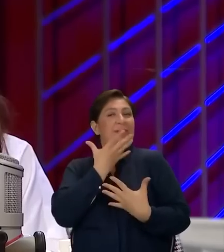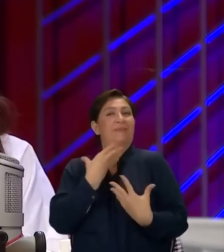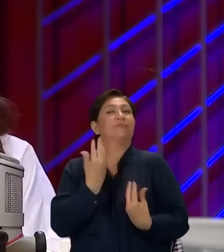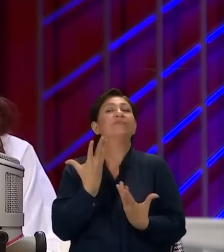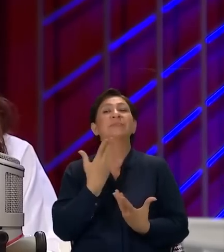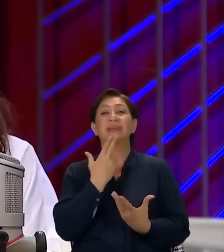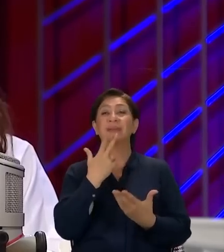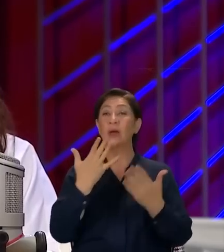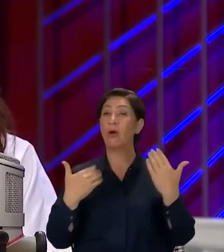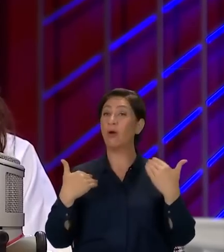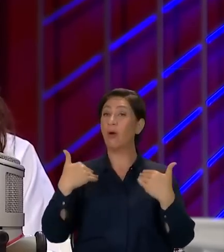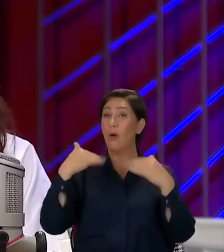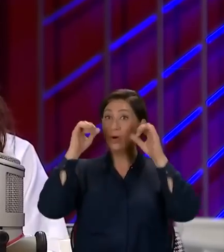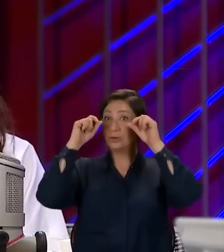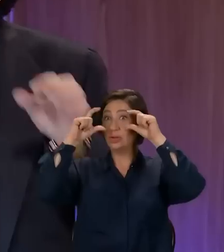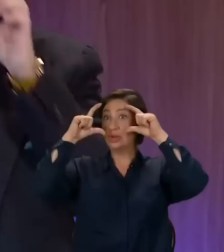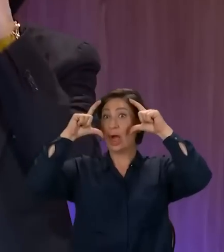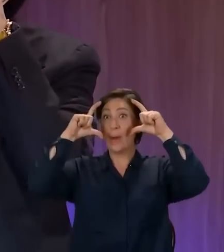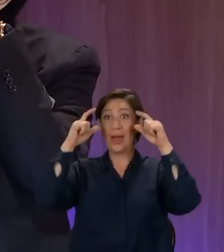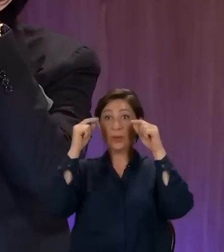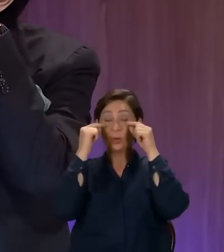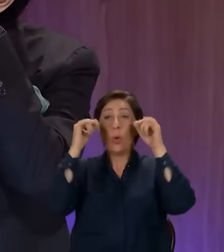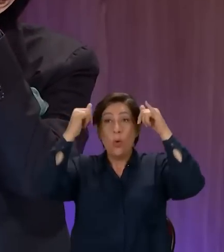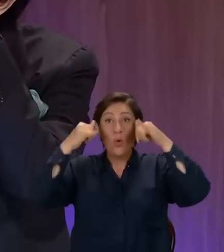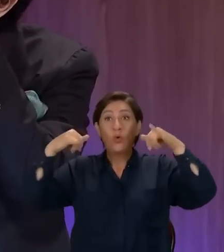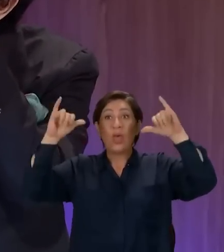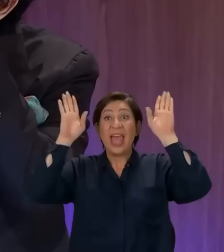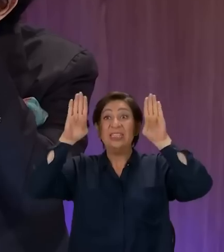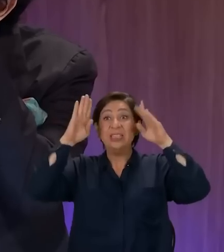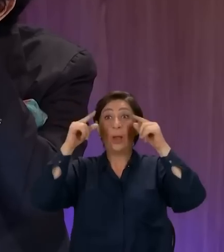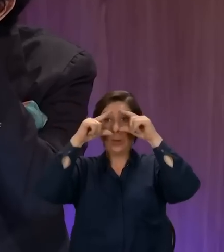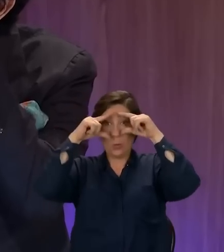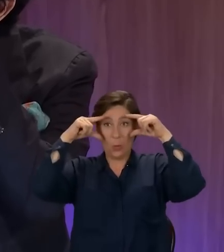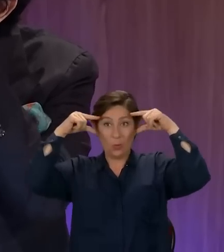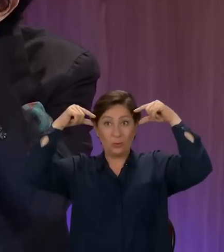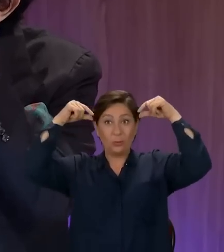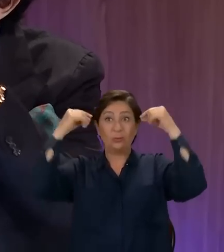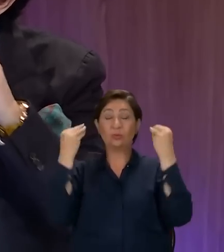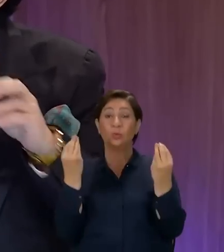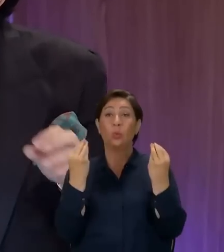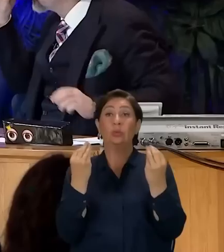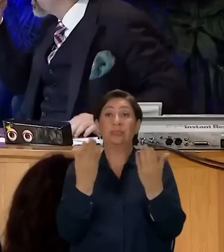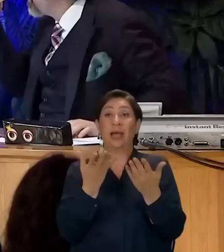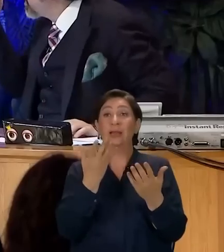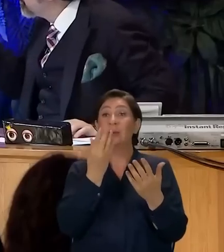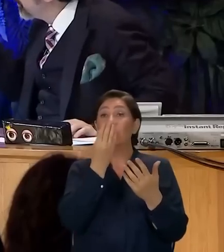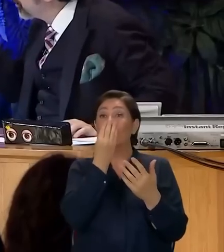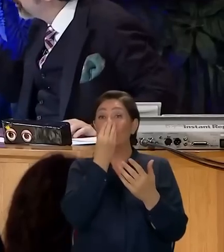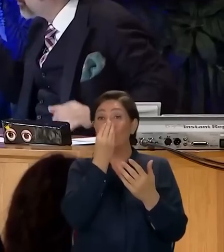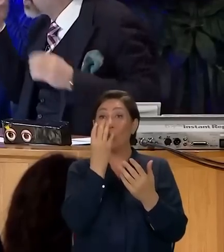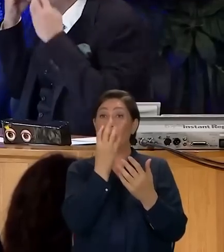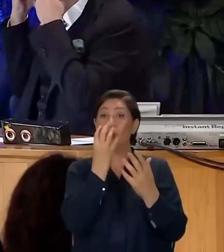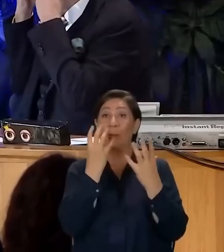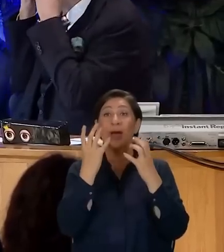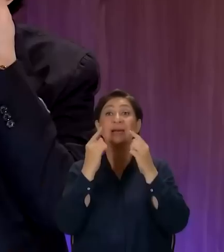kadınsın. Kocaman gözlerin var. Öküz gözü gibi, eşek gözü gibi kocaman gözlerin var. Kocaman bir